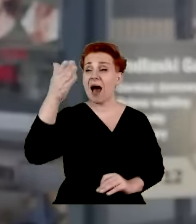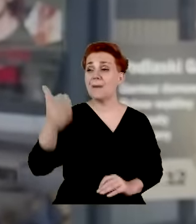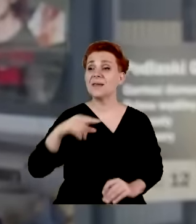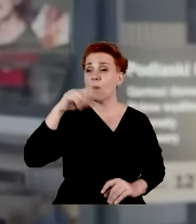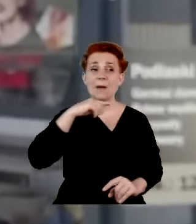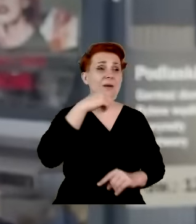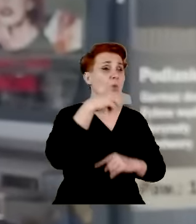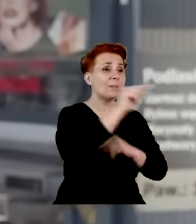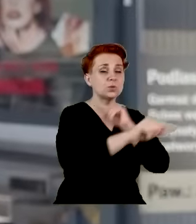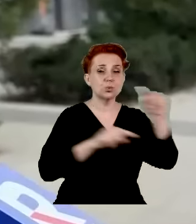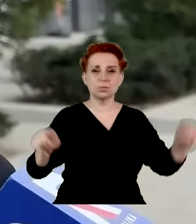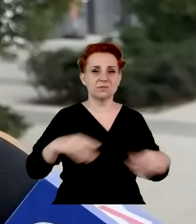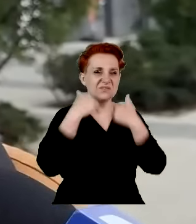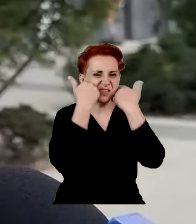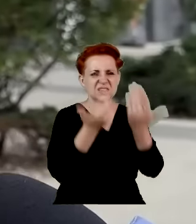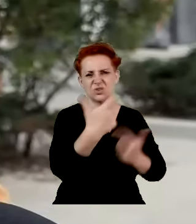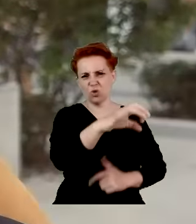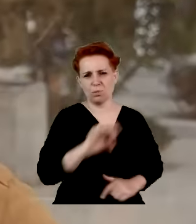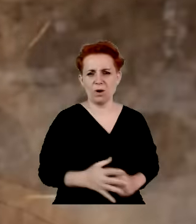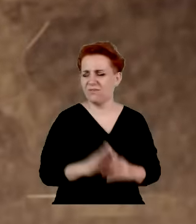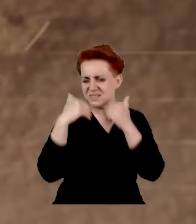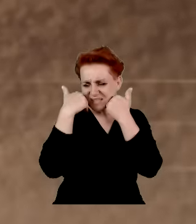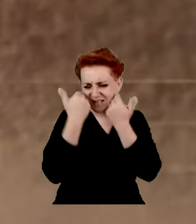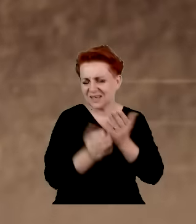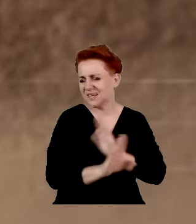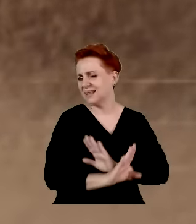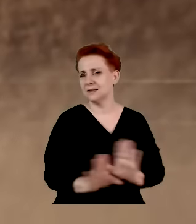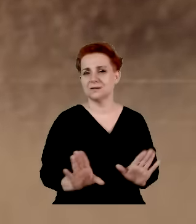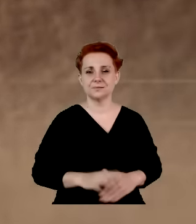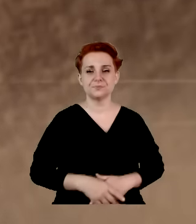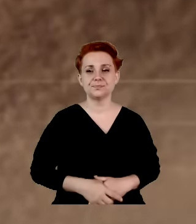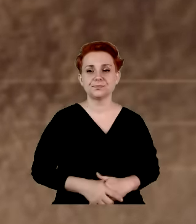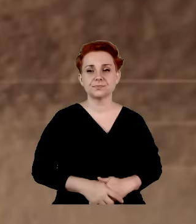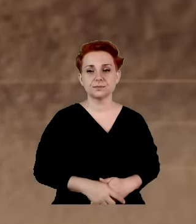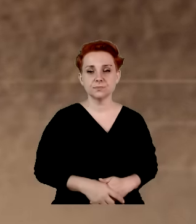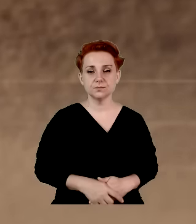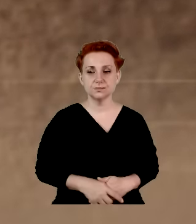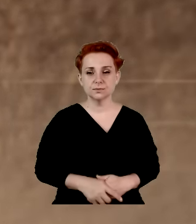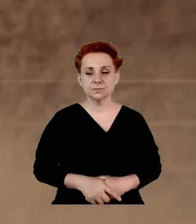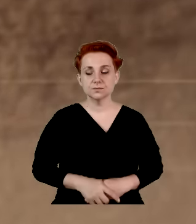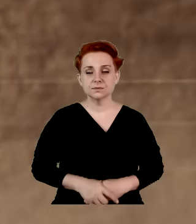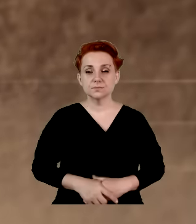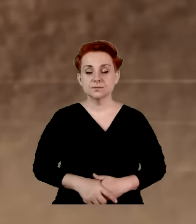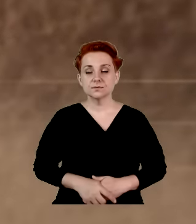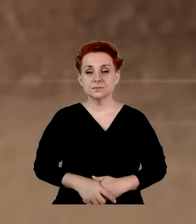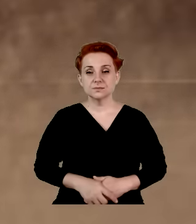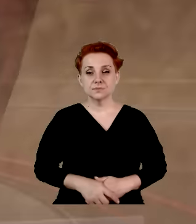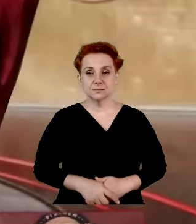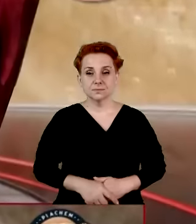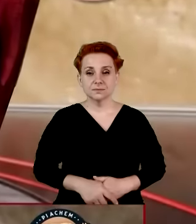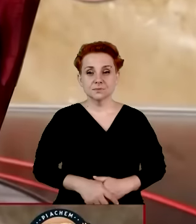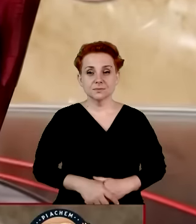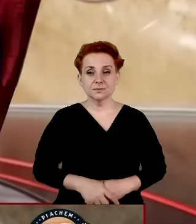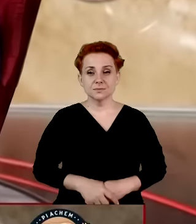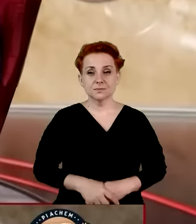chwilą. No bo dzisiaj paliło się, oj, paliło się w tej koalicji rządzącej. nie wiedzieli, co mają zrobić. Sytuacja im nieprzychylna, tak